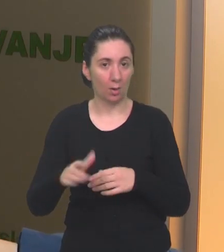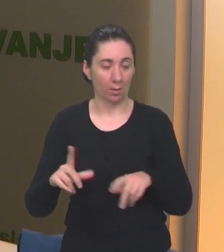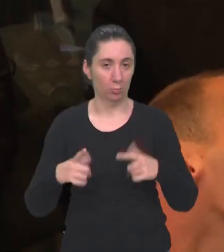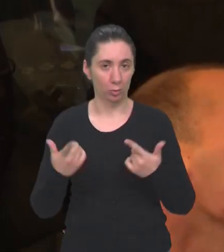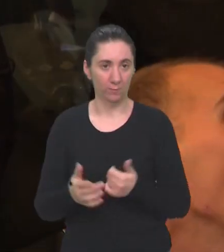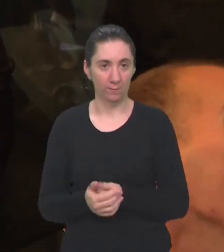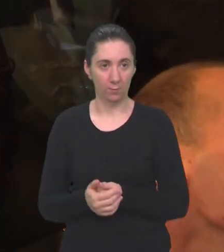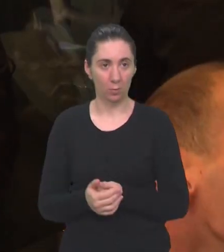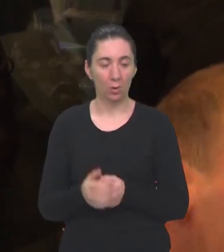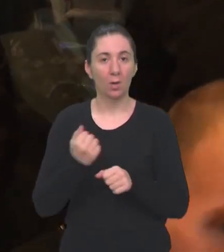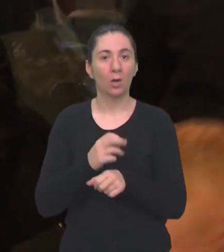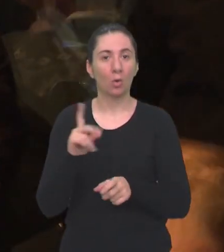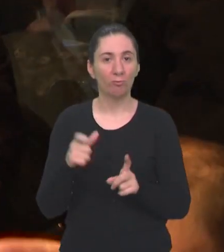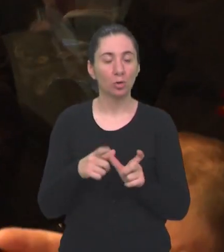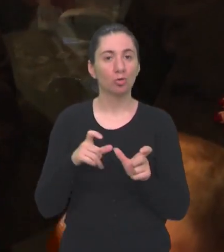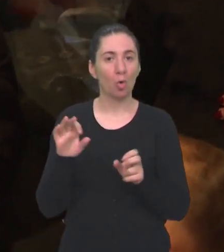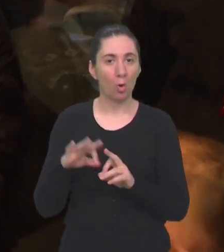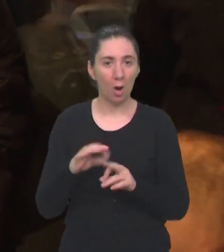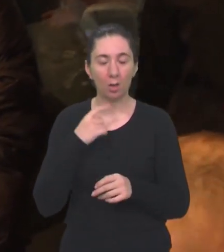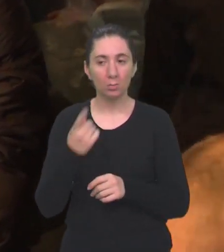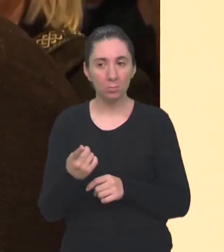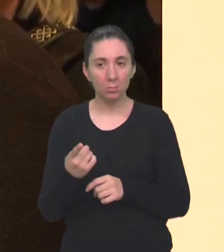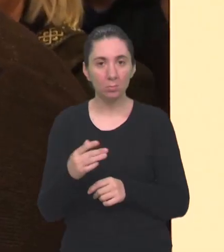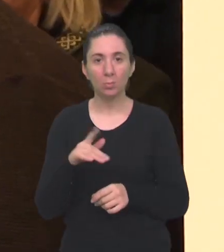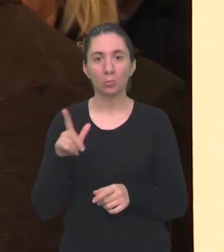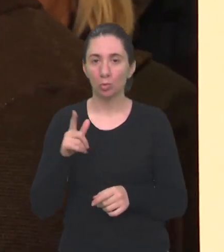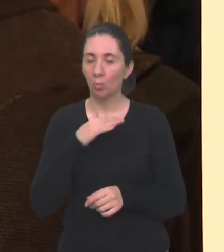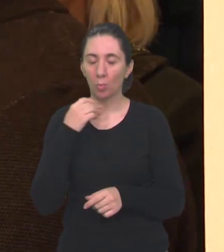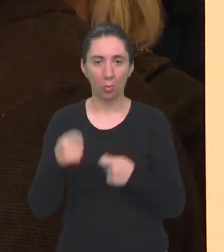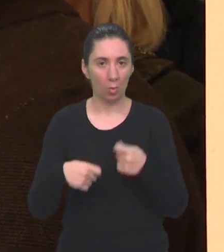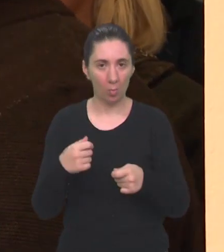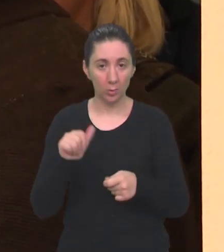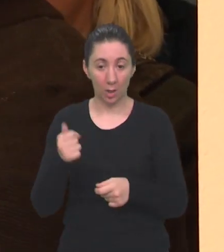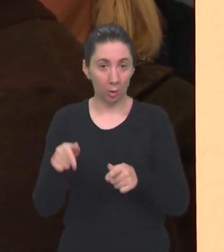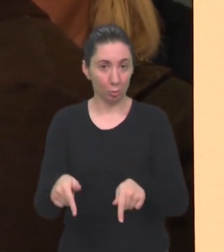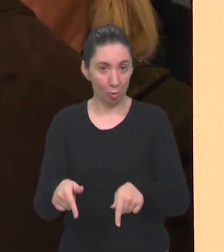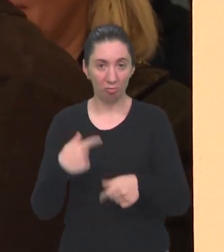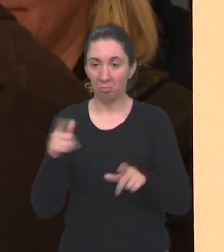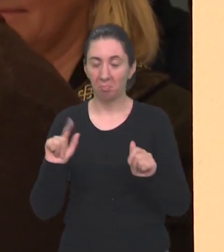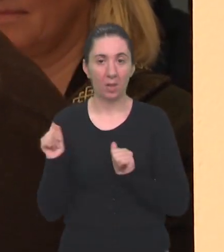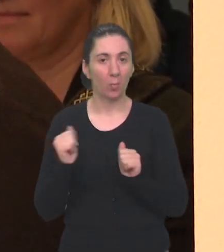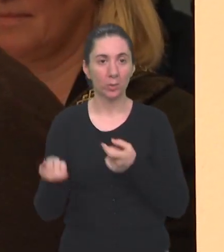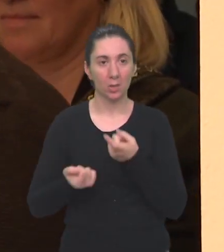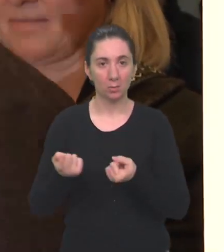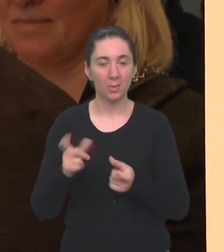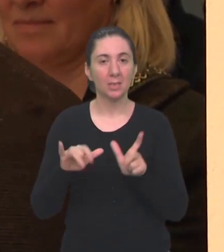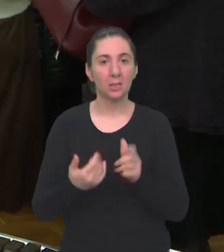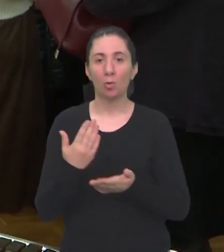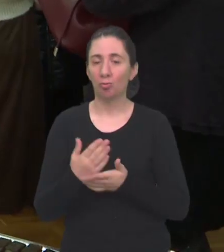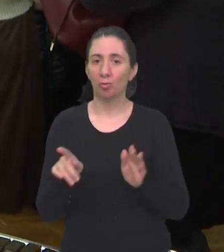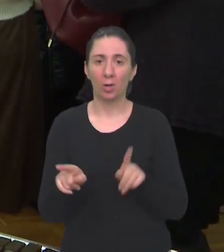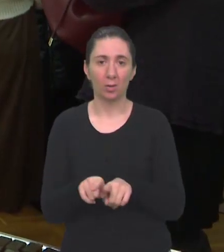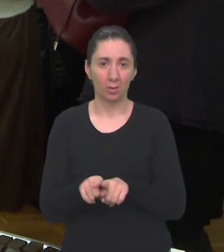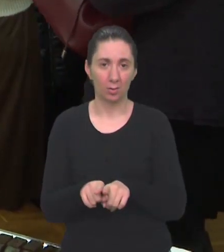životu. Grković Šola izjavila je kako očekuju mnogo posla, ali zato i jesu ovdje i ne boje se izazova. Cilj je uvijek